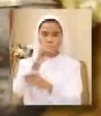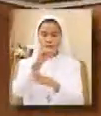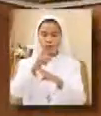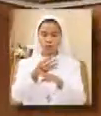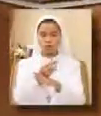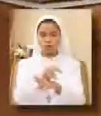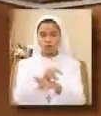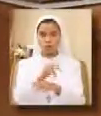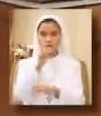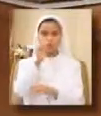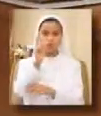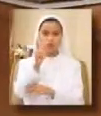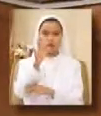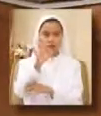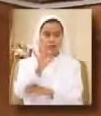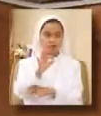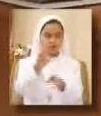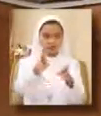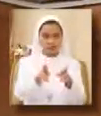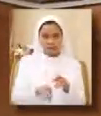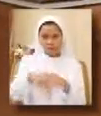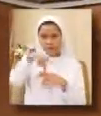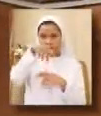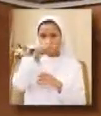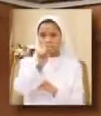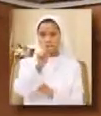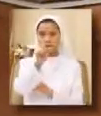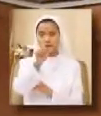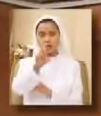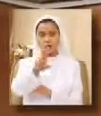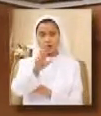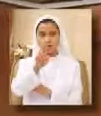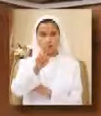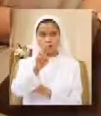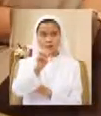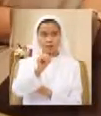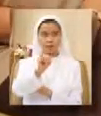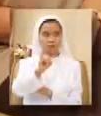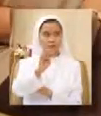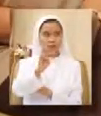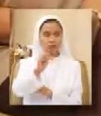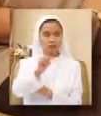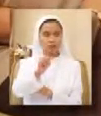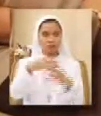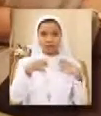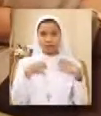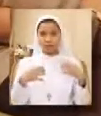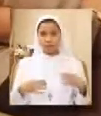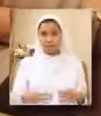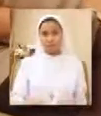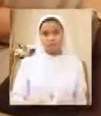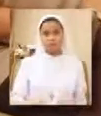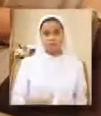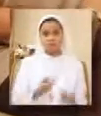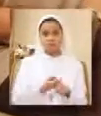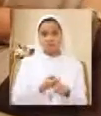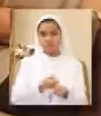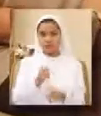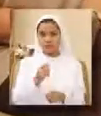Ano ba yung pallium test? Yan ang stola. Yes, so ano? Natatanggapin ko from our Holy Father.